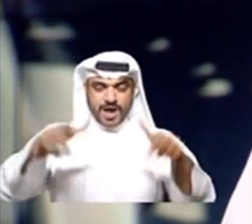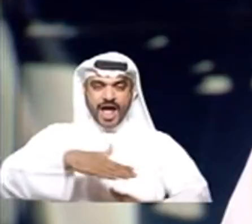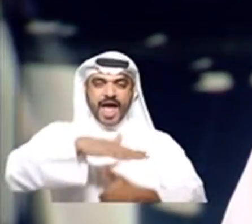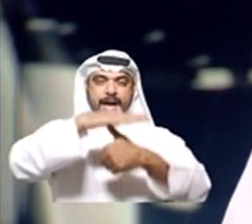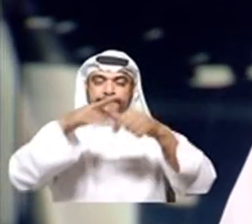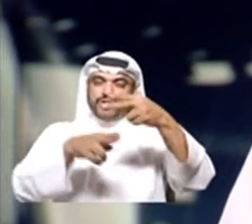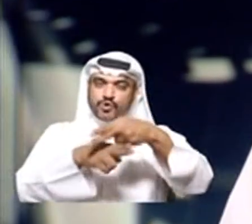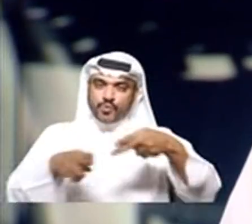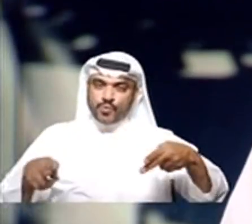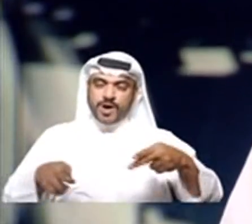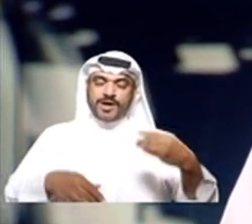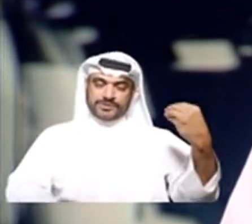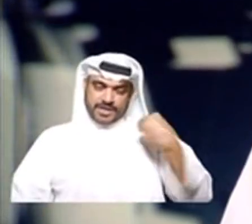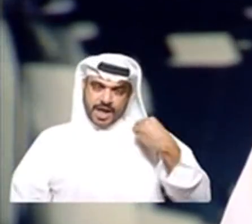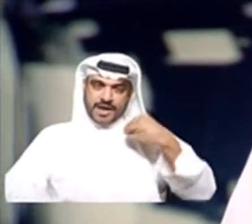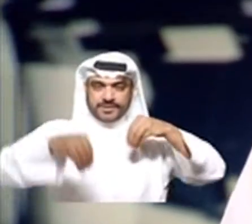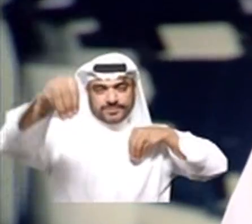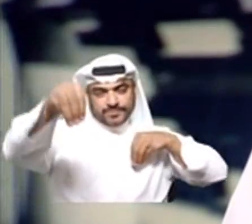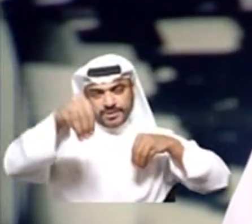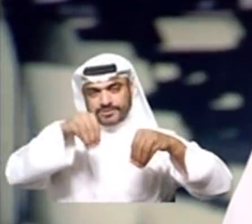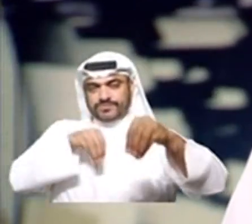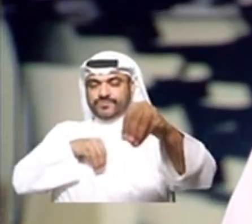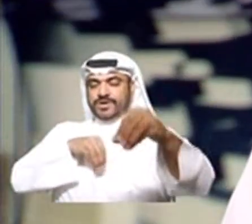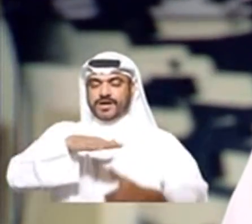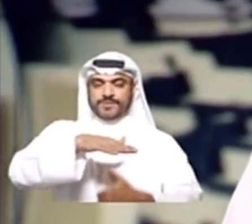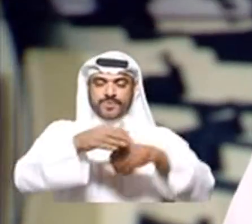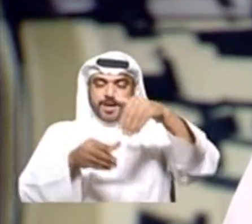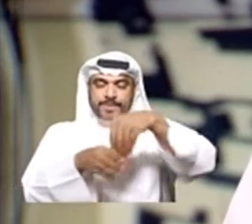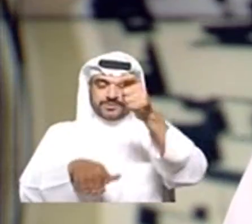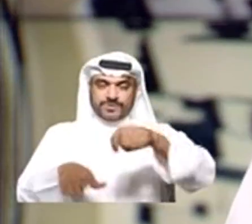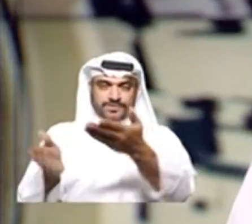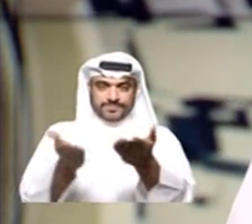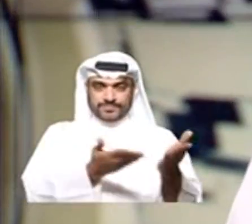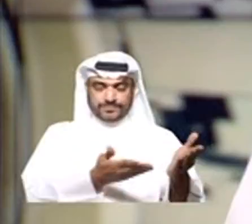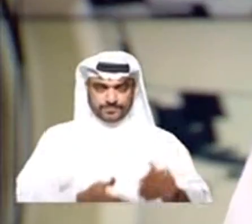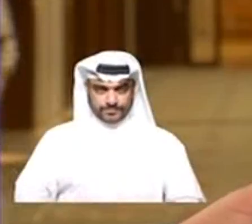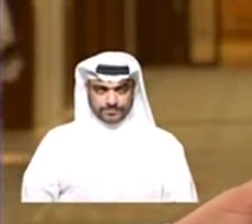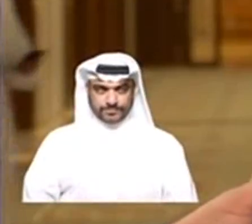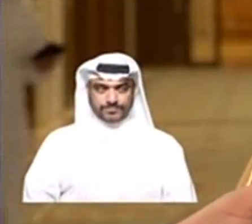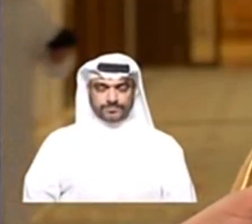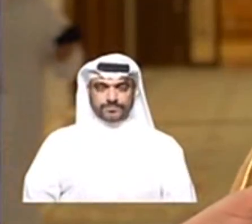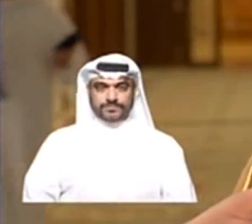أمير البلاد قد كلفه بتمثيل سموه شخصيا في هذا الحفل.